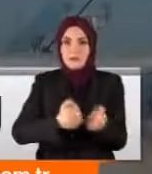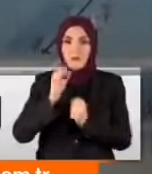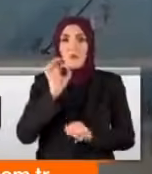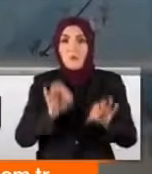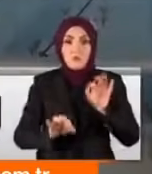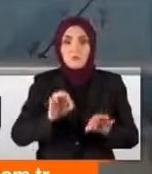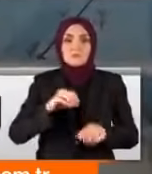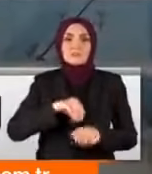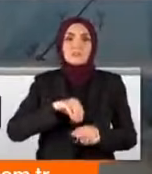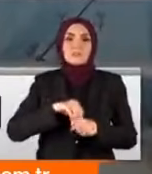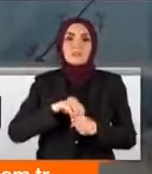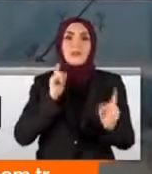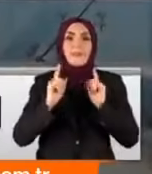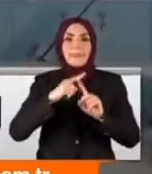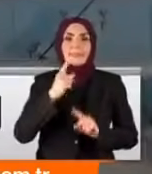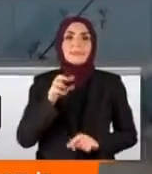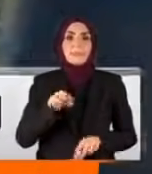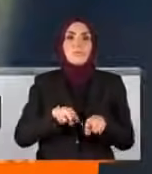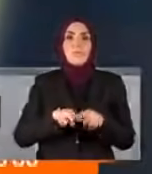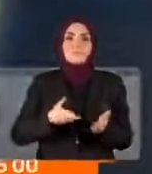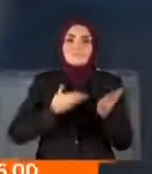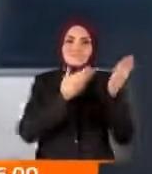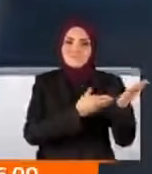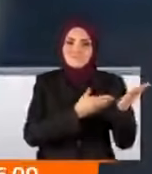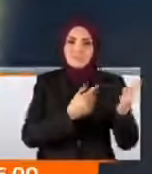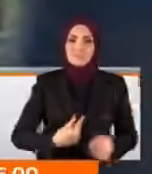Tıp Kurumu morguna kaldırıldı. Umutla bulunmasını bekleyen